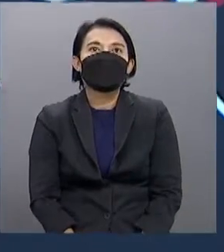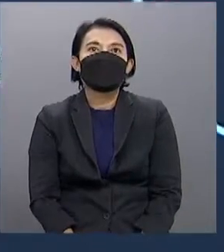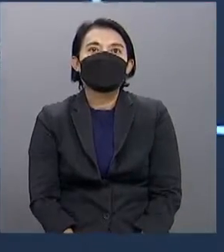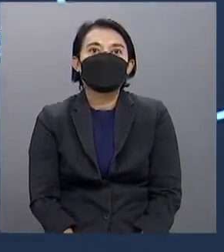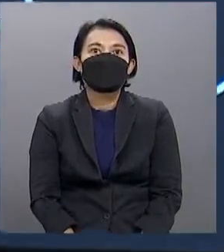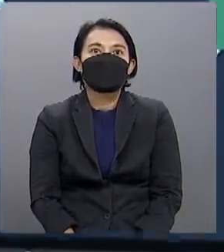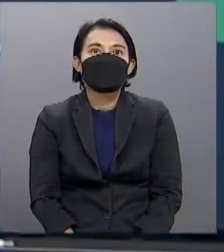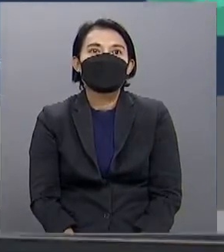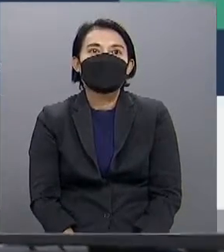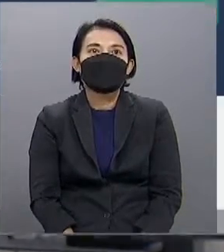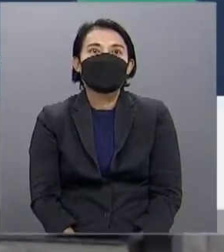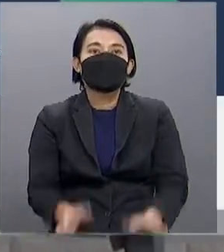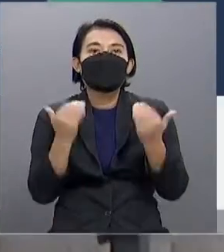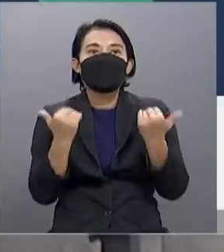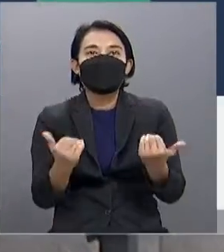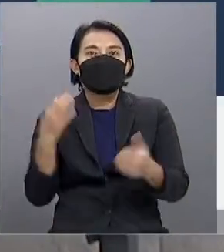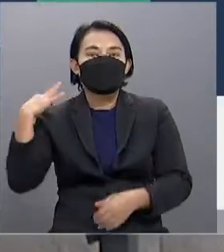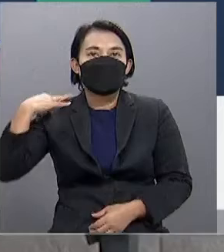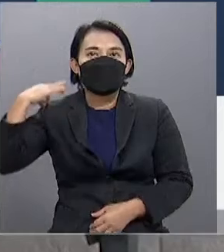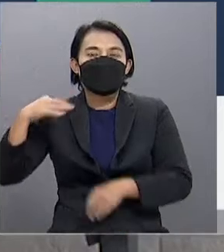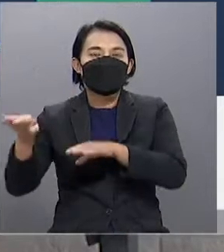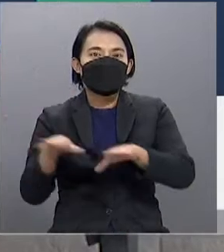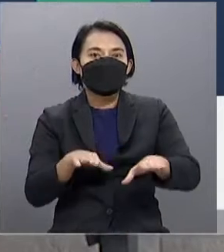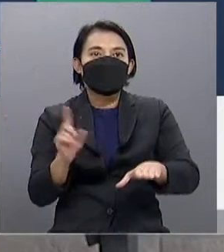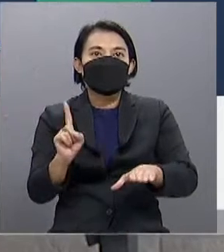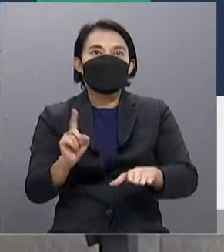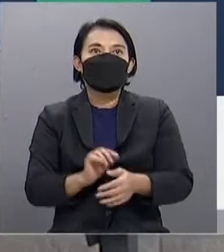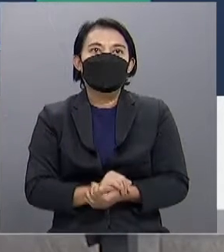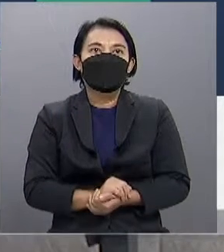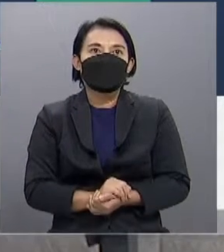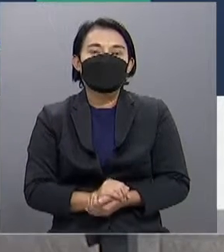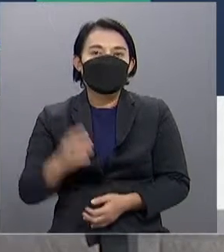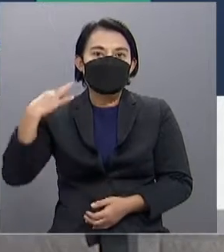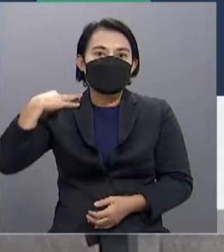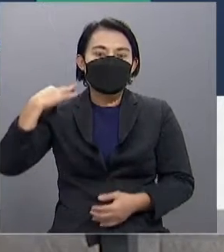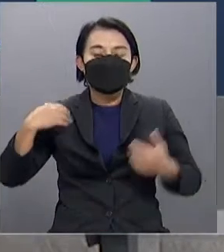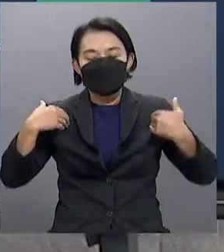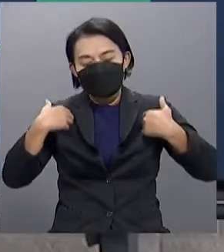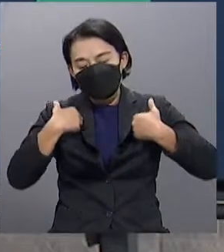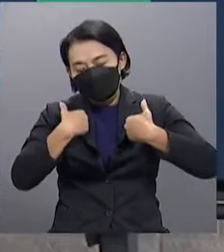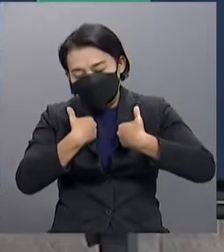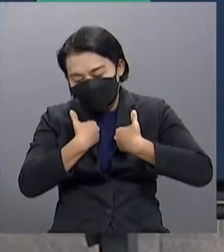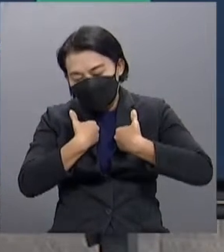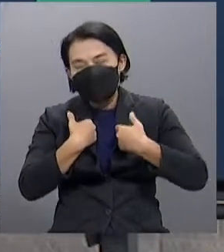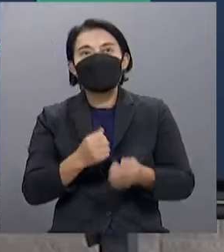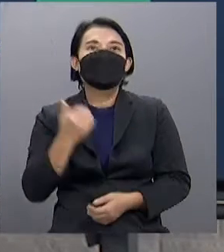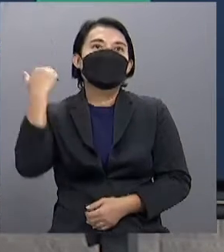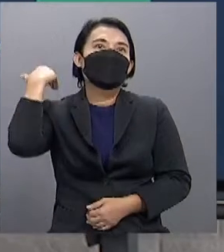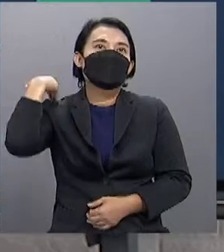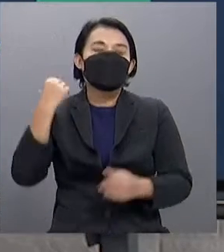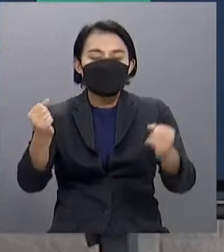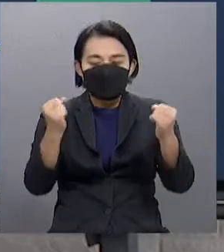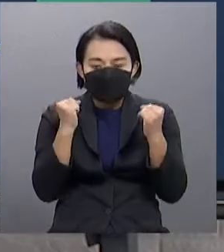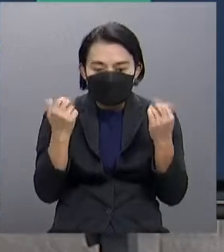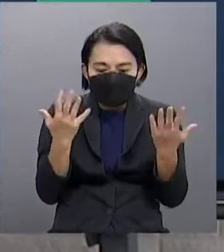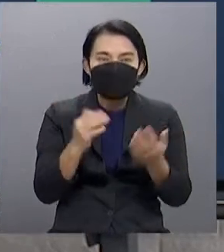อาสาพร้อมนะครับจับพร้อมแค่ไหนบางเวลาอาสาก็มีเหนื่อยมีอ่อนรักย้อนหลังอ่อนแรงบ้างนะครับอย่าง